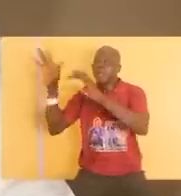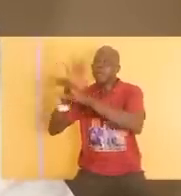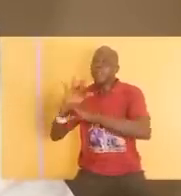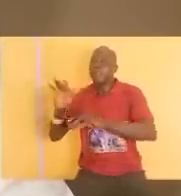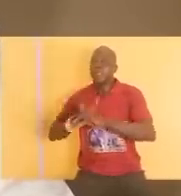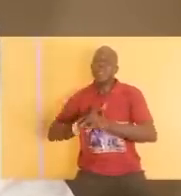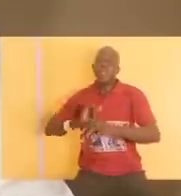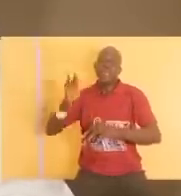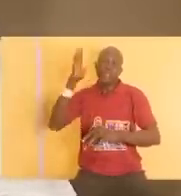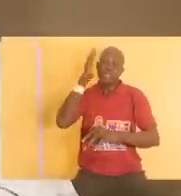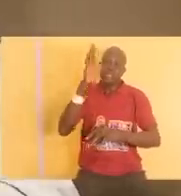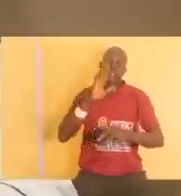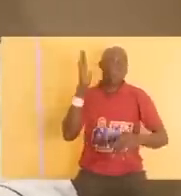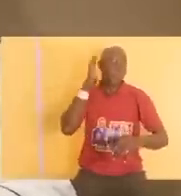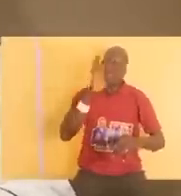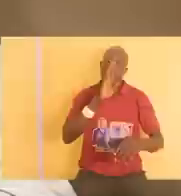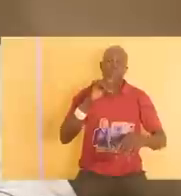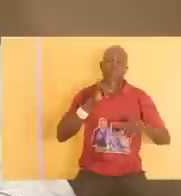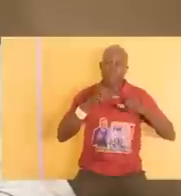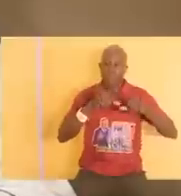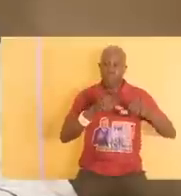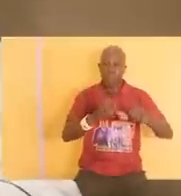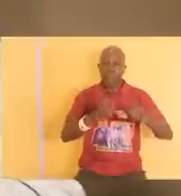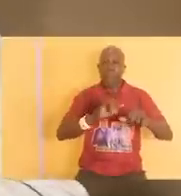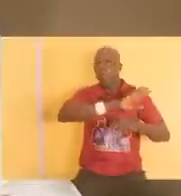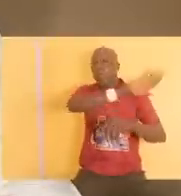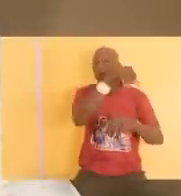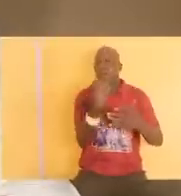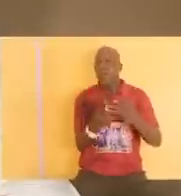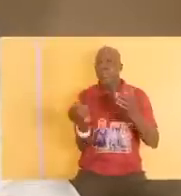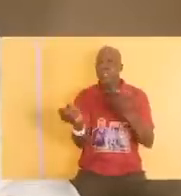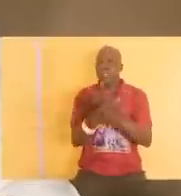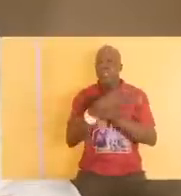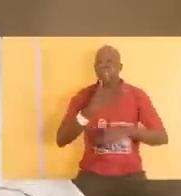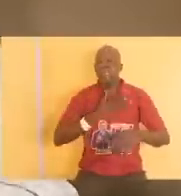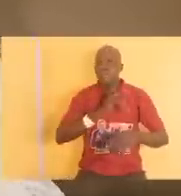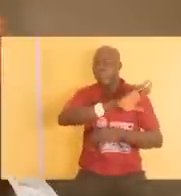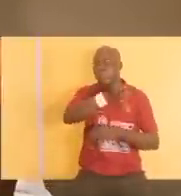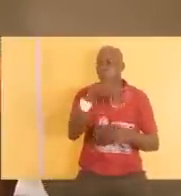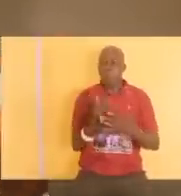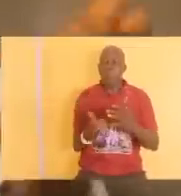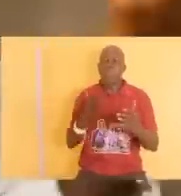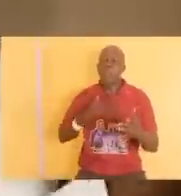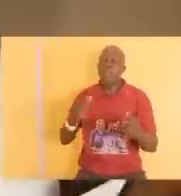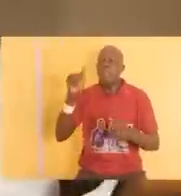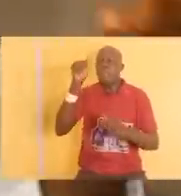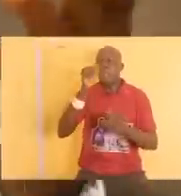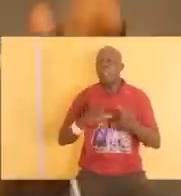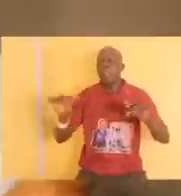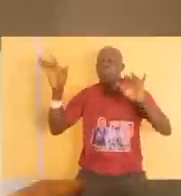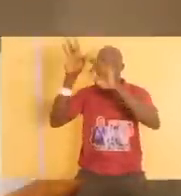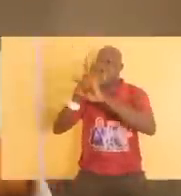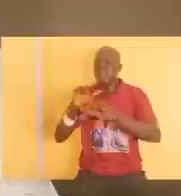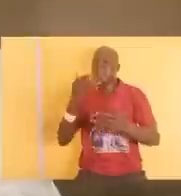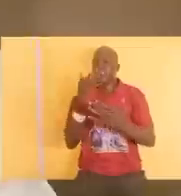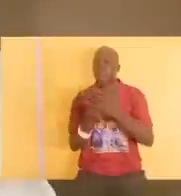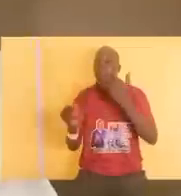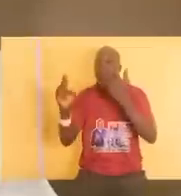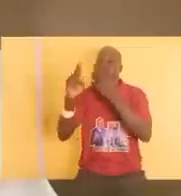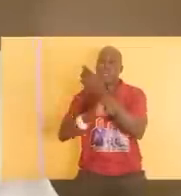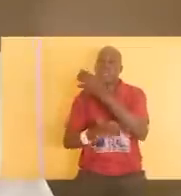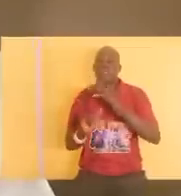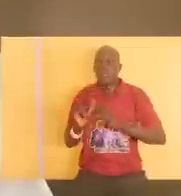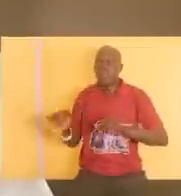Òun ni yóò bá tán nílẹ̀ yìí. Lọ́jọ́ ayé bí gbogbo ire o. Ire